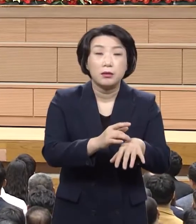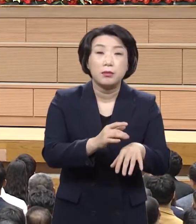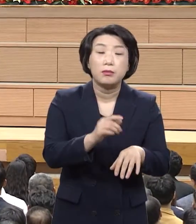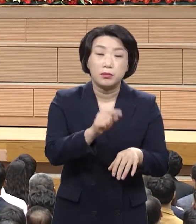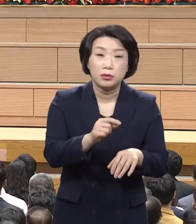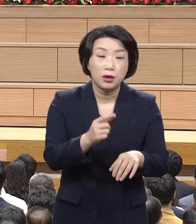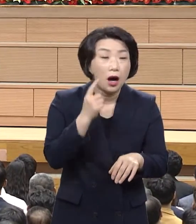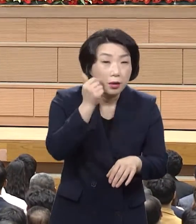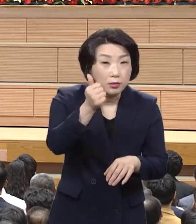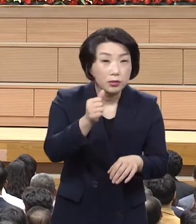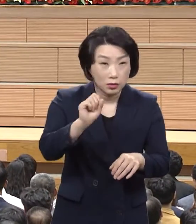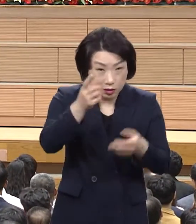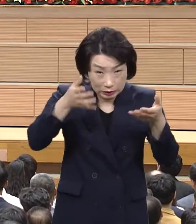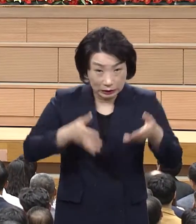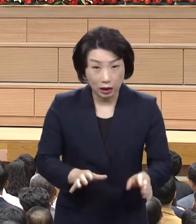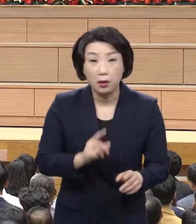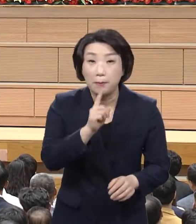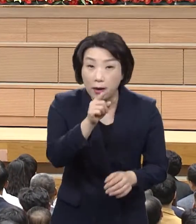났으니란 말은